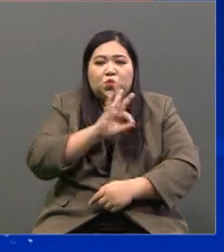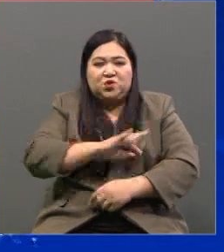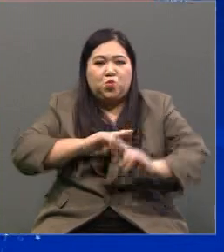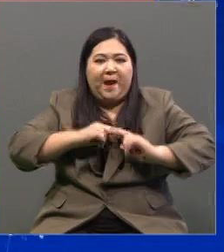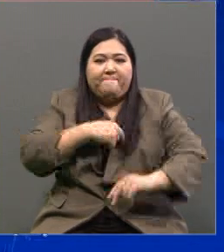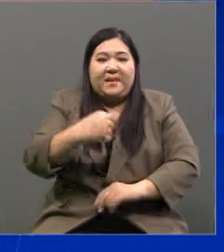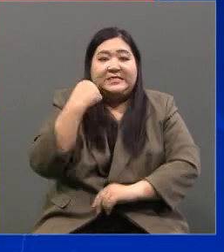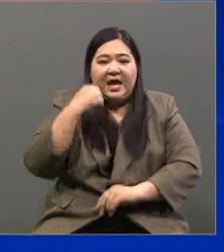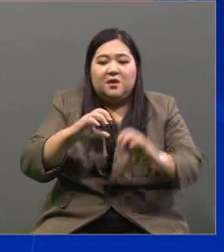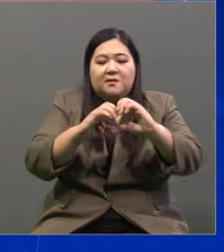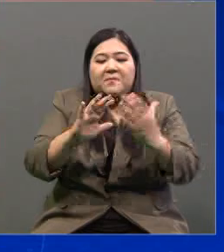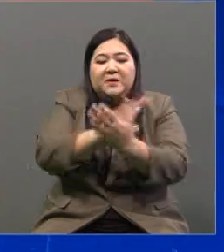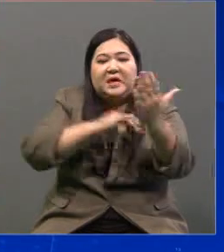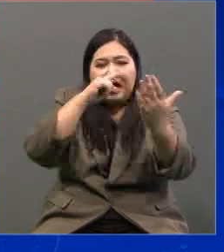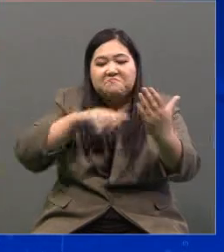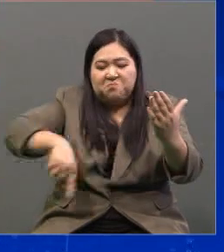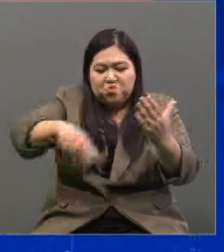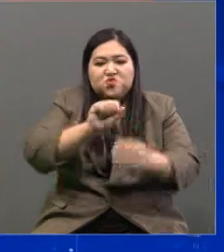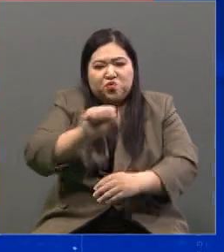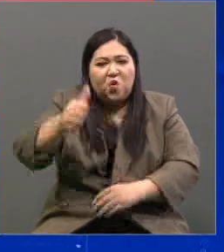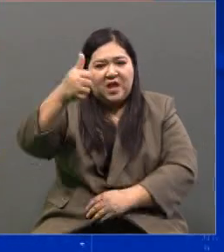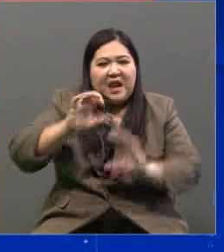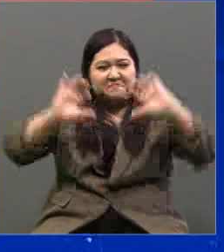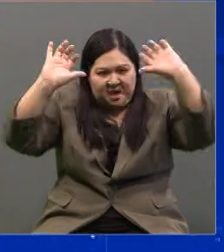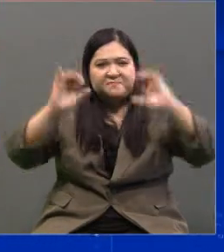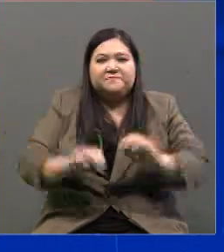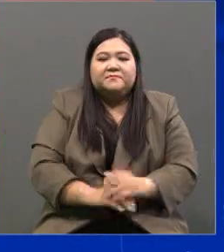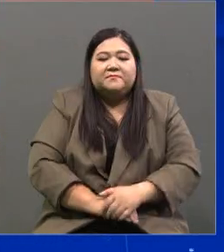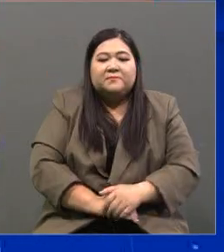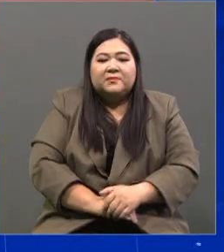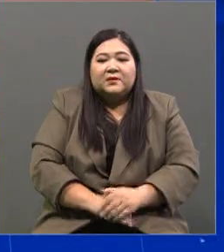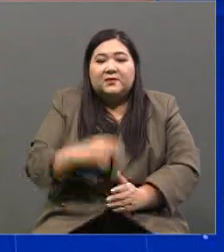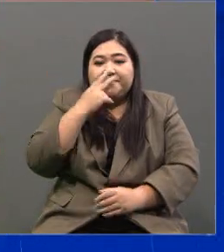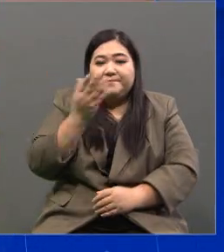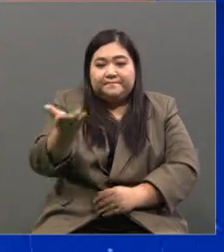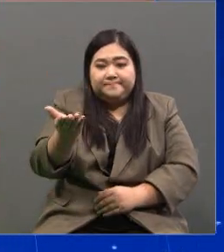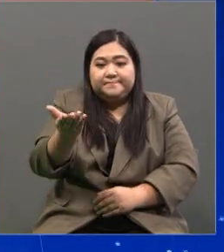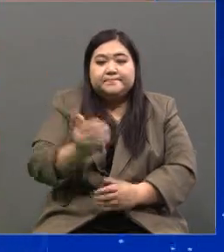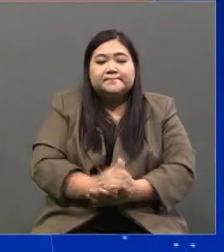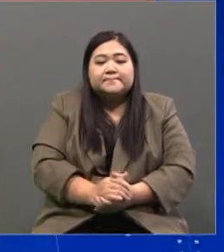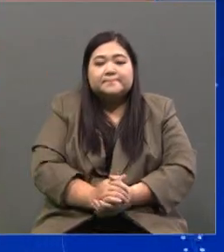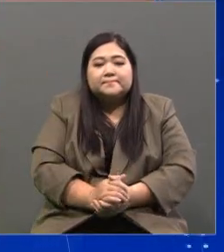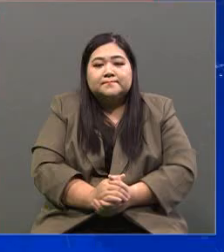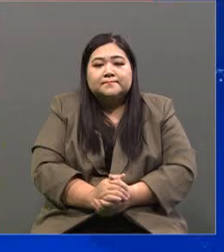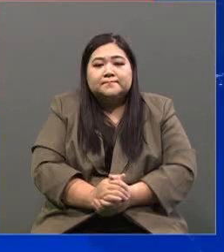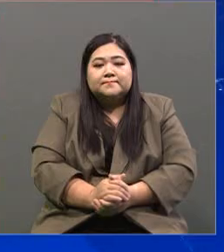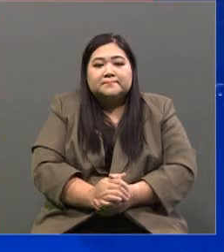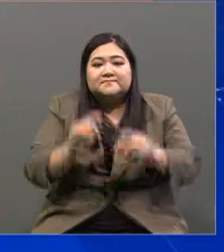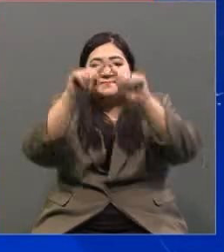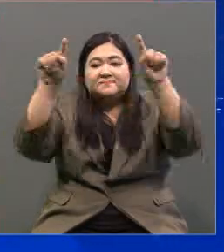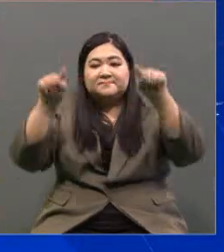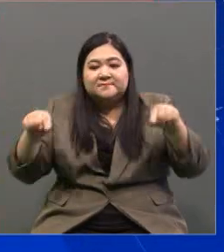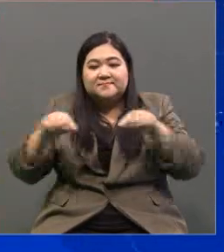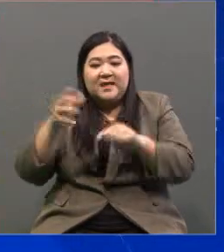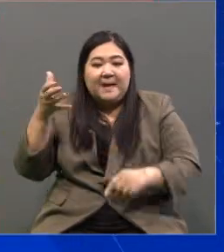ำหรับส.ส.ที่อยู่ในมือแล้วก็อีกภาพหนึ่งนี้เลยค่ะอยากจะให้ดูหน้าจอทางด้านขวามือค่ะเขามีมอตโต้ที่สำคัญคำพูด